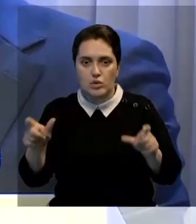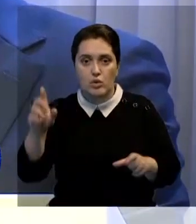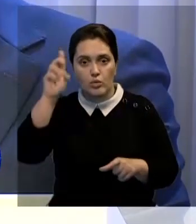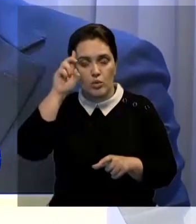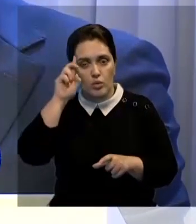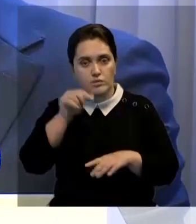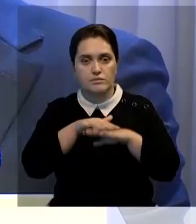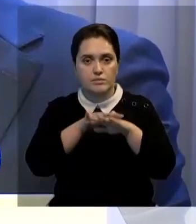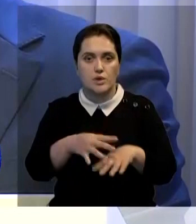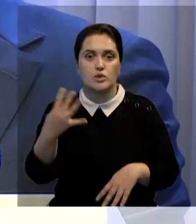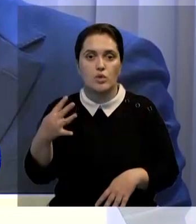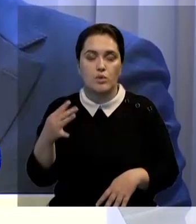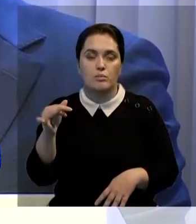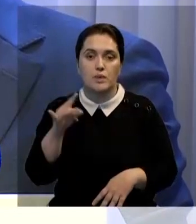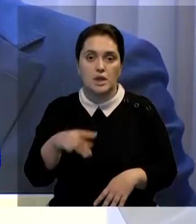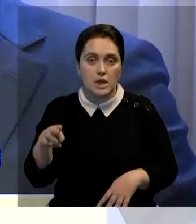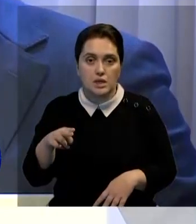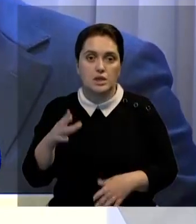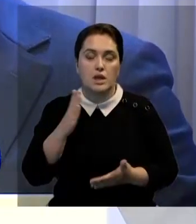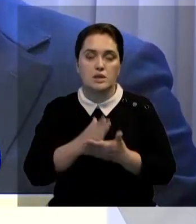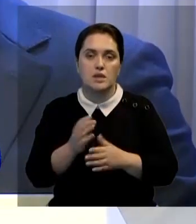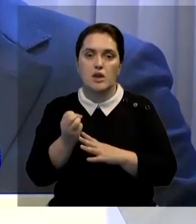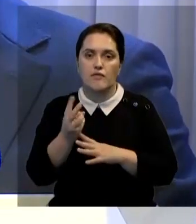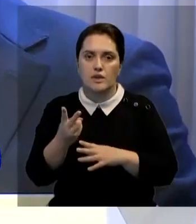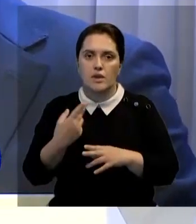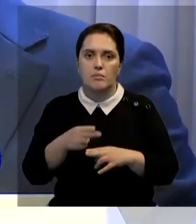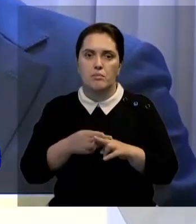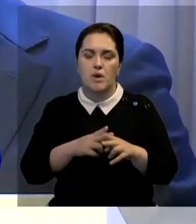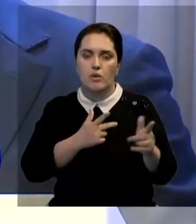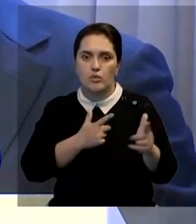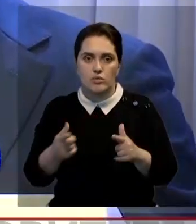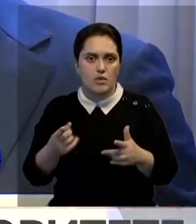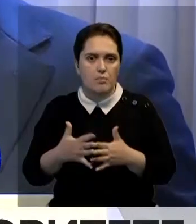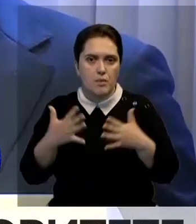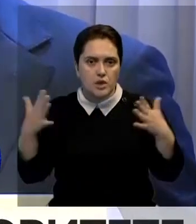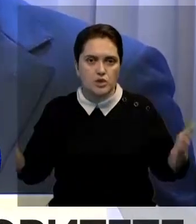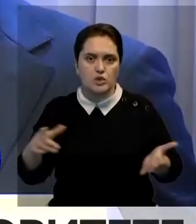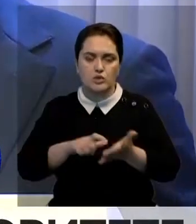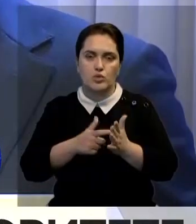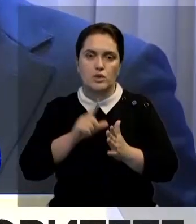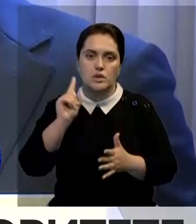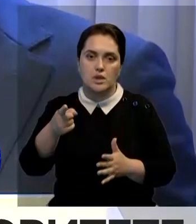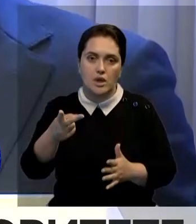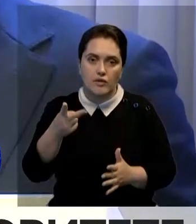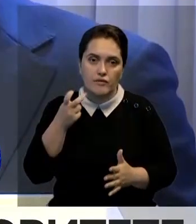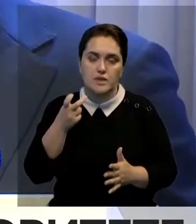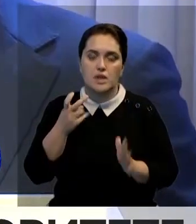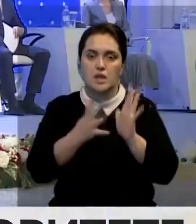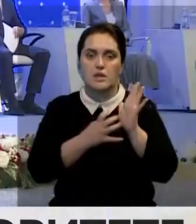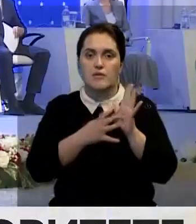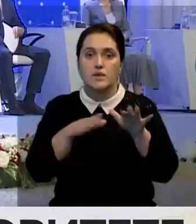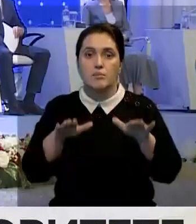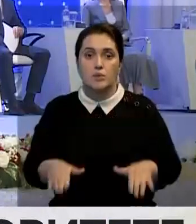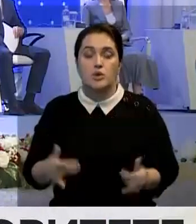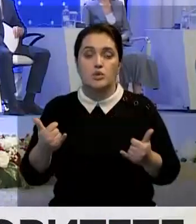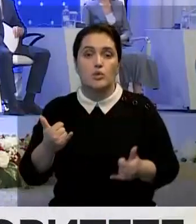выделило порядка 40 миллиардов. Мы ввели в эксплуатацию 12 объектов. И это большие школы по 1200, по 900 мест. Сегодня у